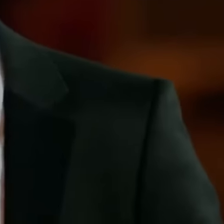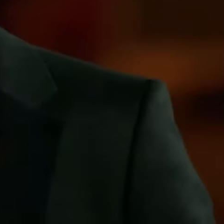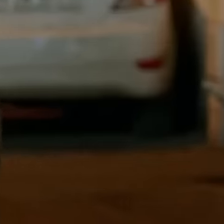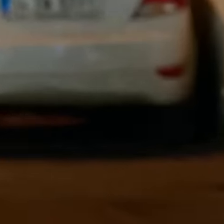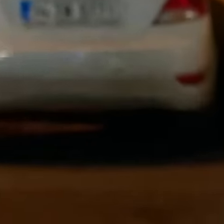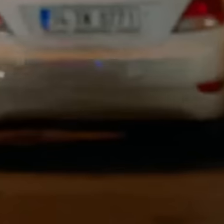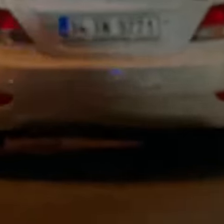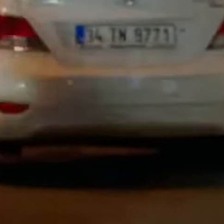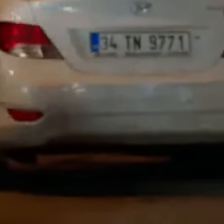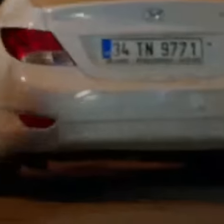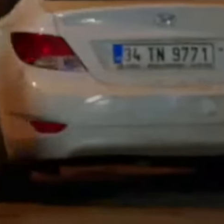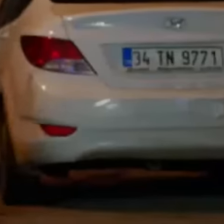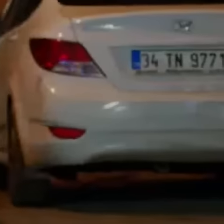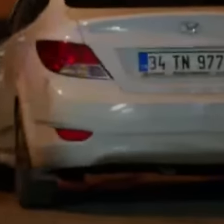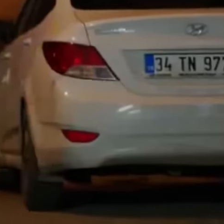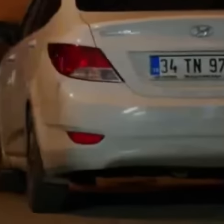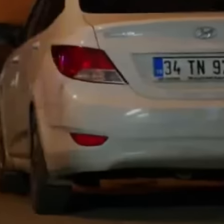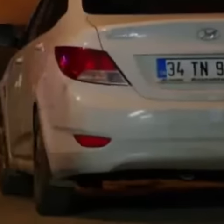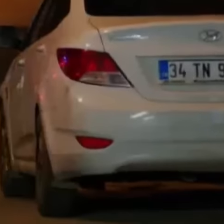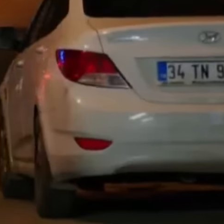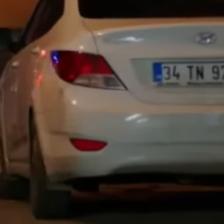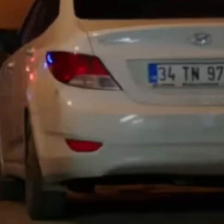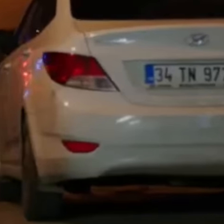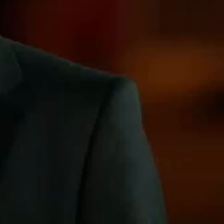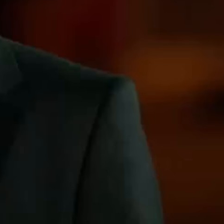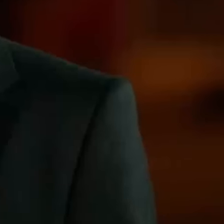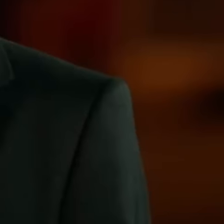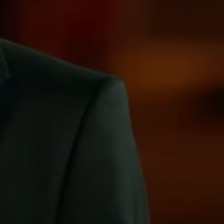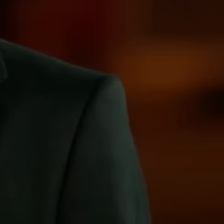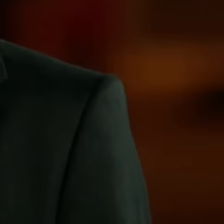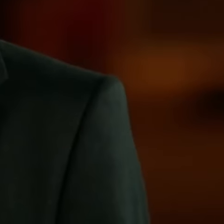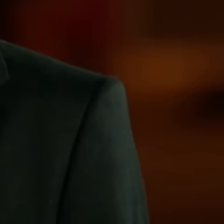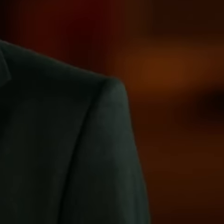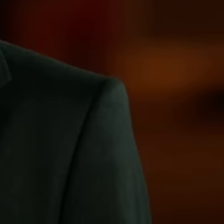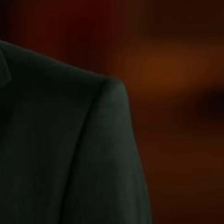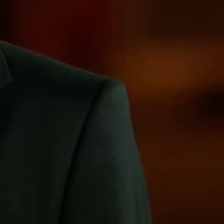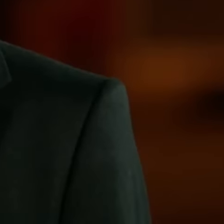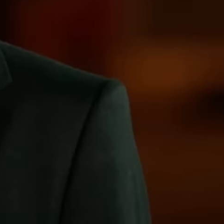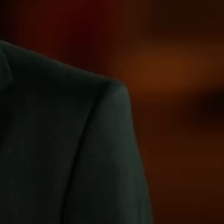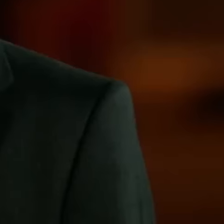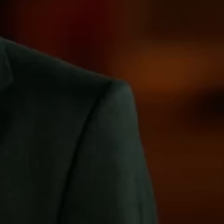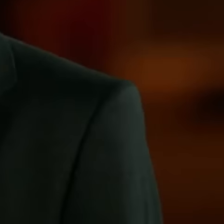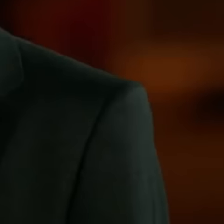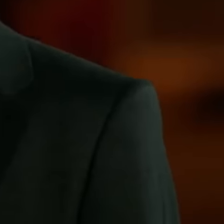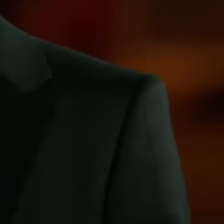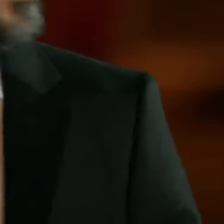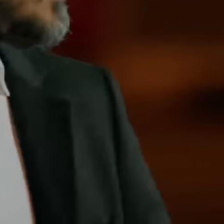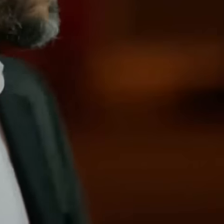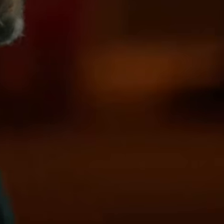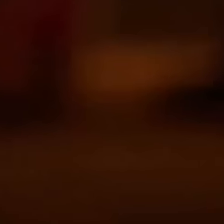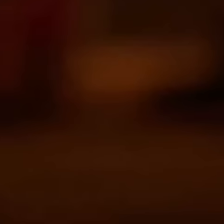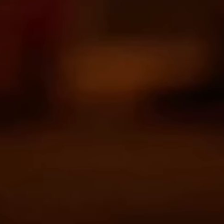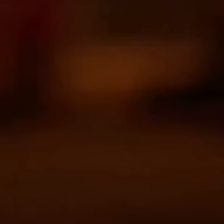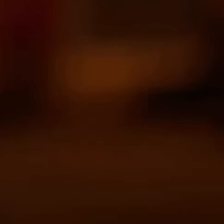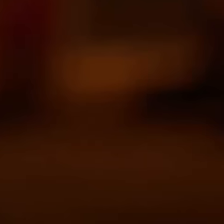Taksi uzaklaşırken Mazhar aklı karışık bocalayan bakışlarıyla ardından bakıyor. Loş kimsenin olmadığı sokağın